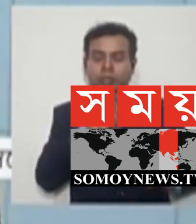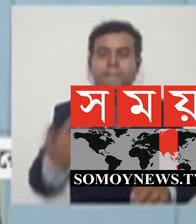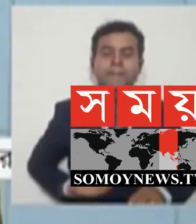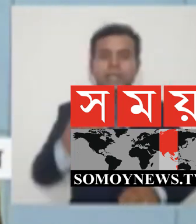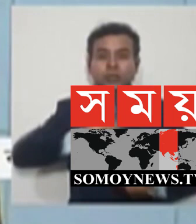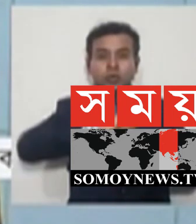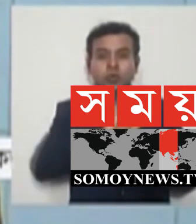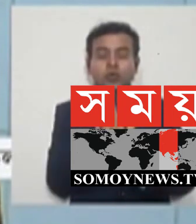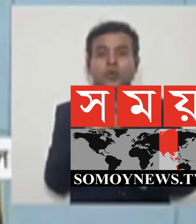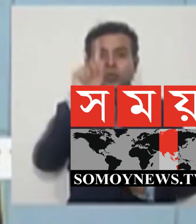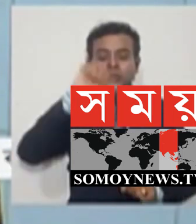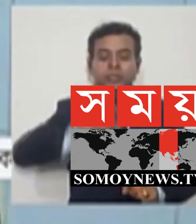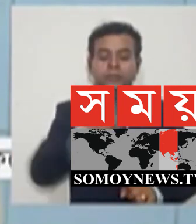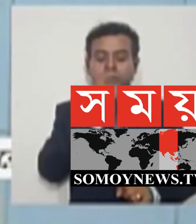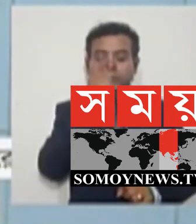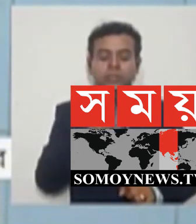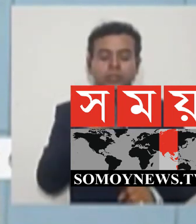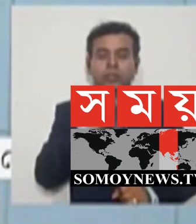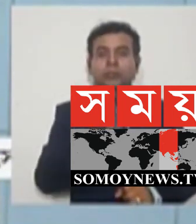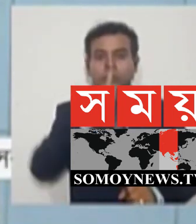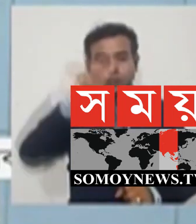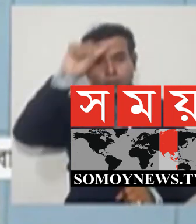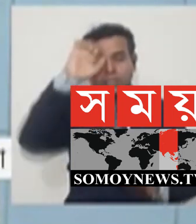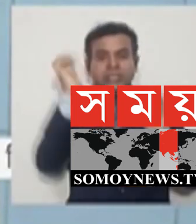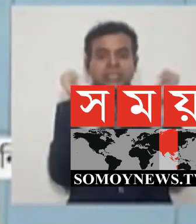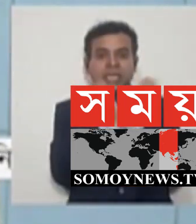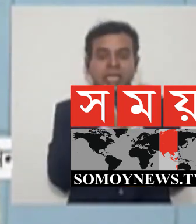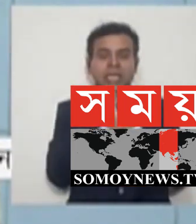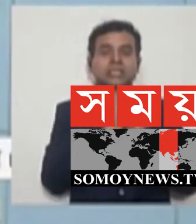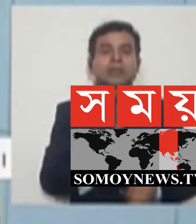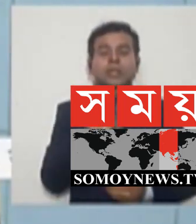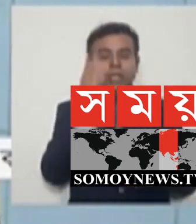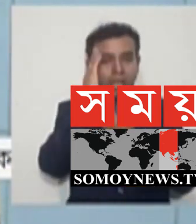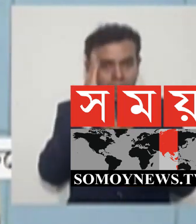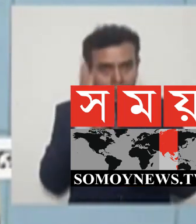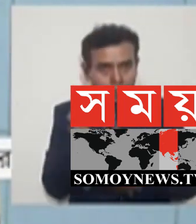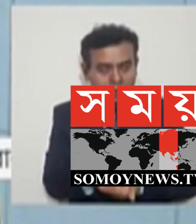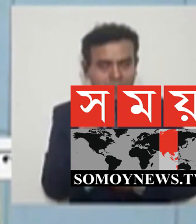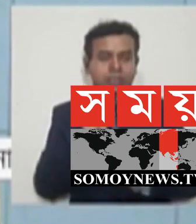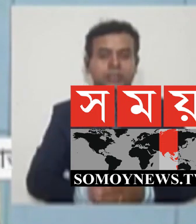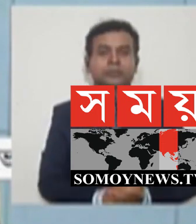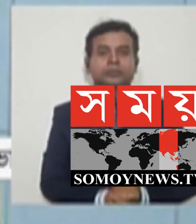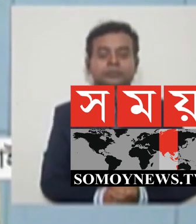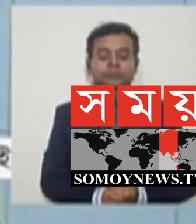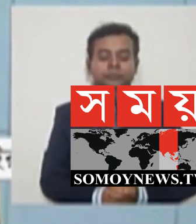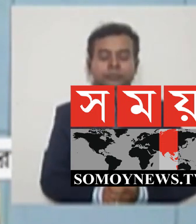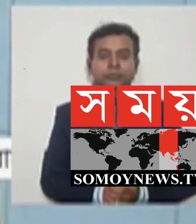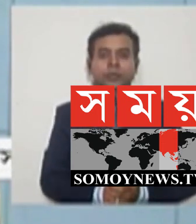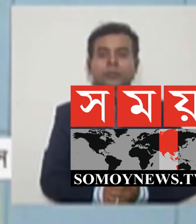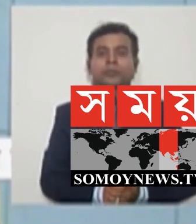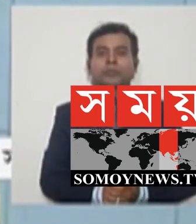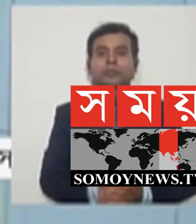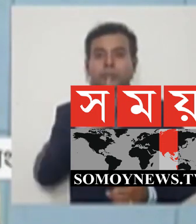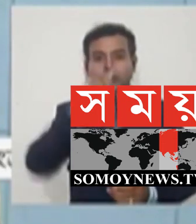বাংলাদেশের মাননীয় প্রধানমন্ত্রী শেখ হাসিনার প্রতি আন্তরিক কৃতজ্ঞতা প্রকাশ করছি, কারণ তিনি প্রতিনিয়ত